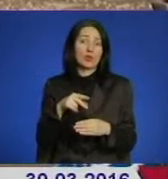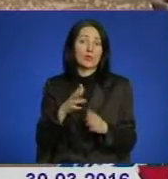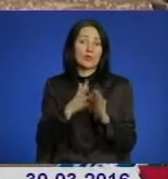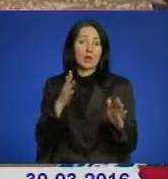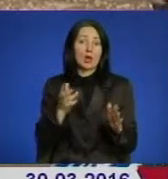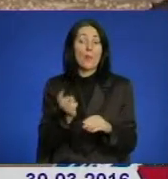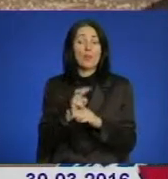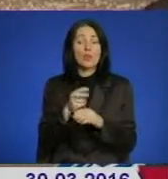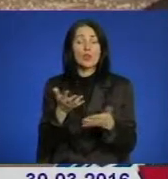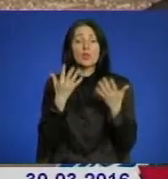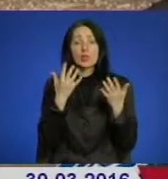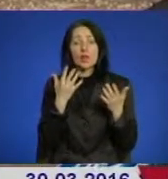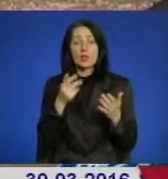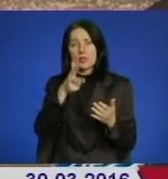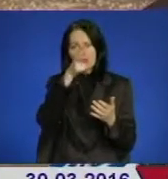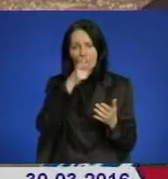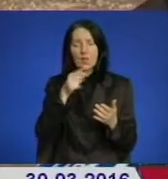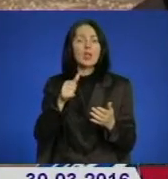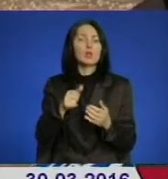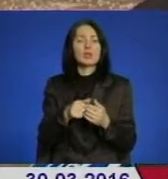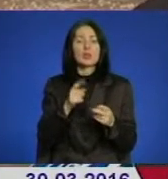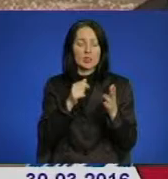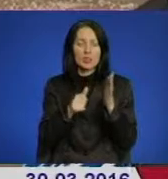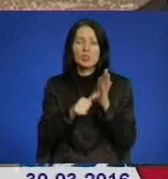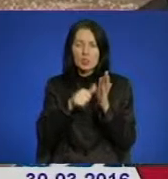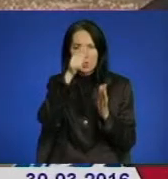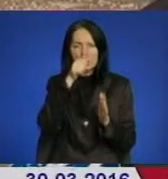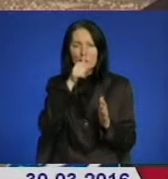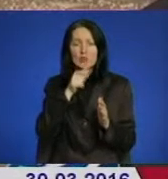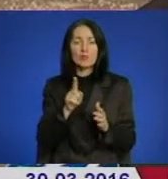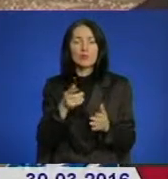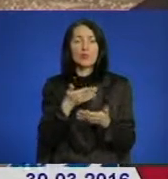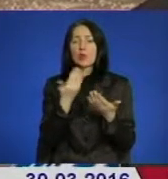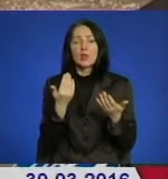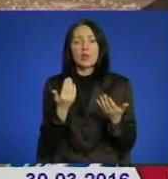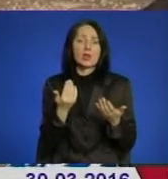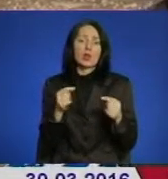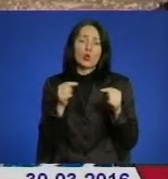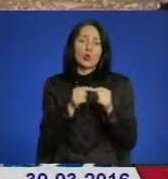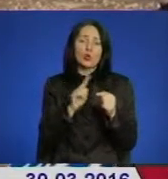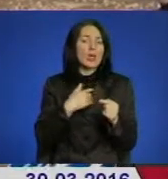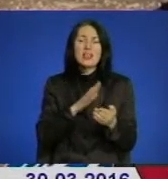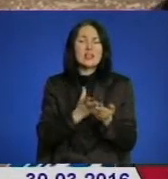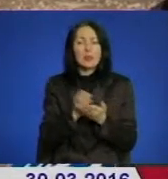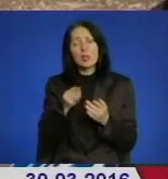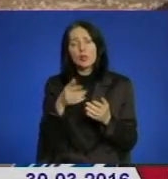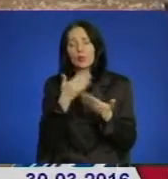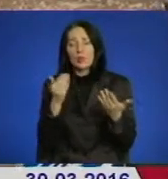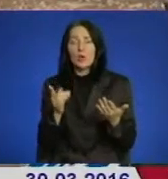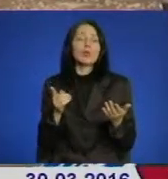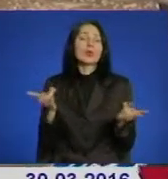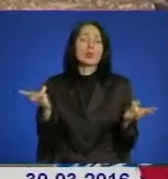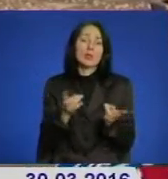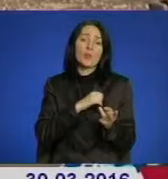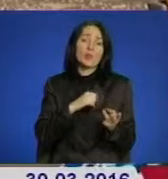приходять, виясняють, от за 3 місяці, за півроку, що в них не грає, що я не заплатила, а тут немає, все. Просто треба бути